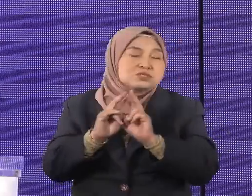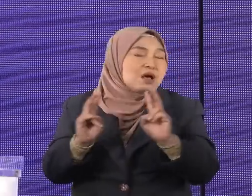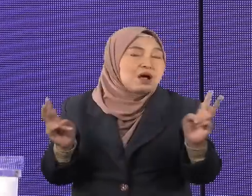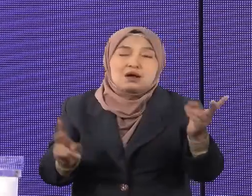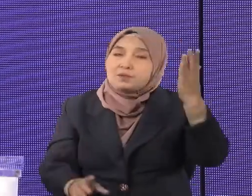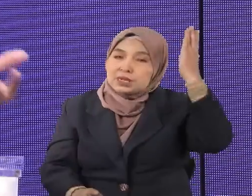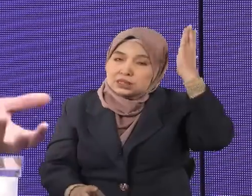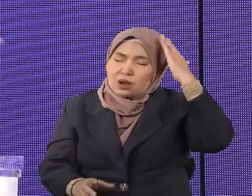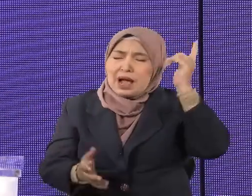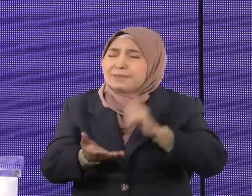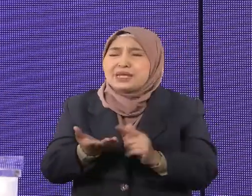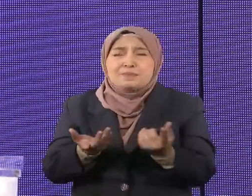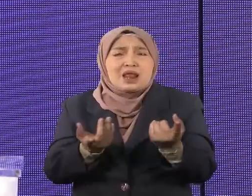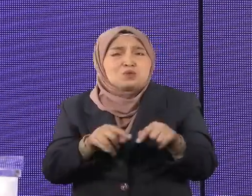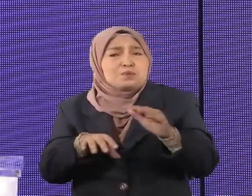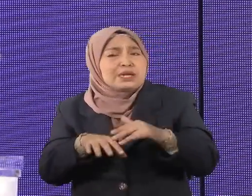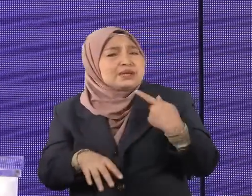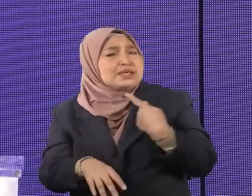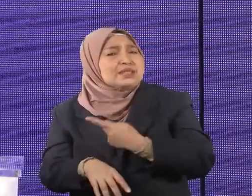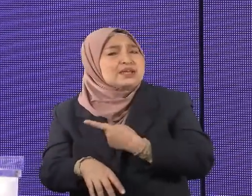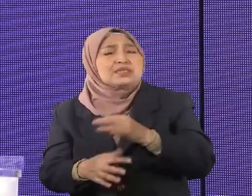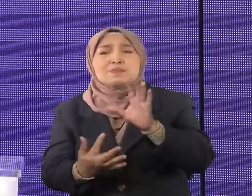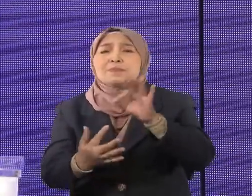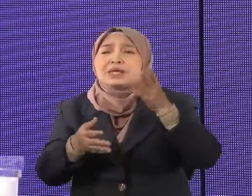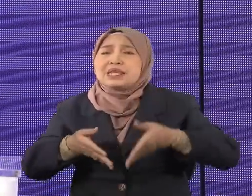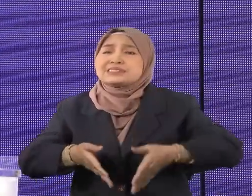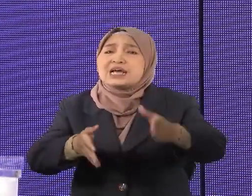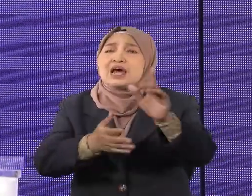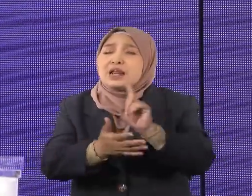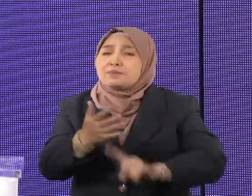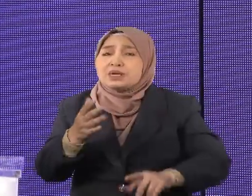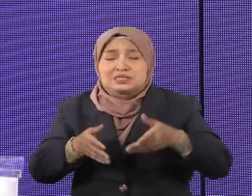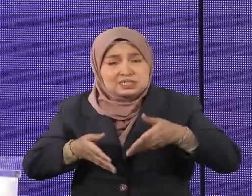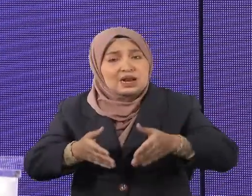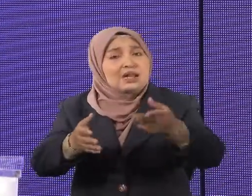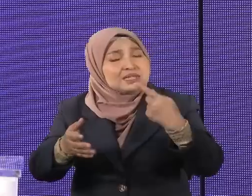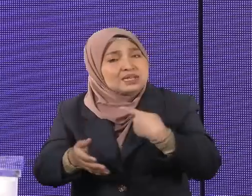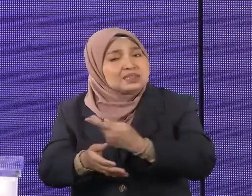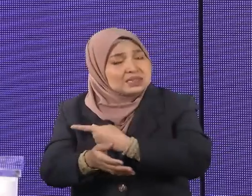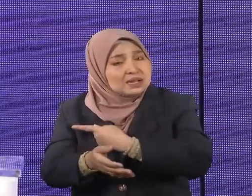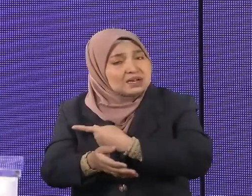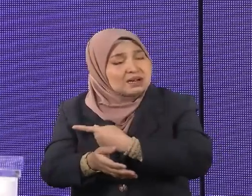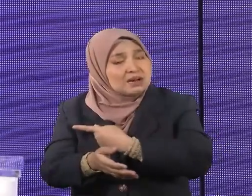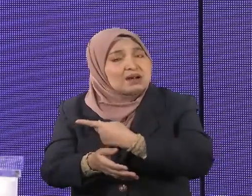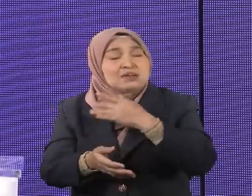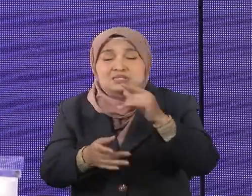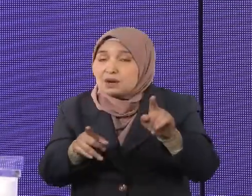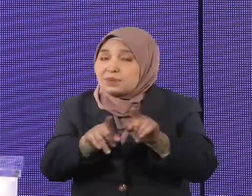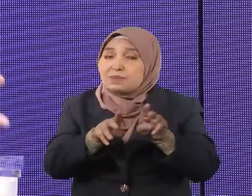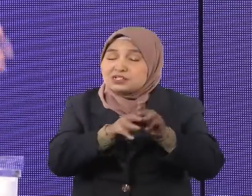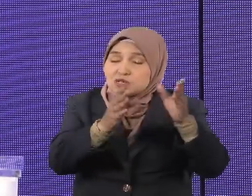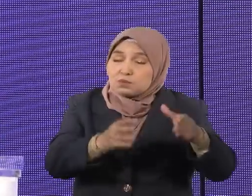mengetahui apakah yang berlaku kepada kita. Kita memilih jalan apa? Apakah jalan kita jalan mata' sabili dunia seperti orang-orang